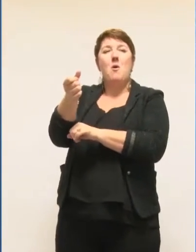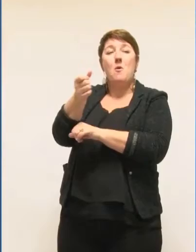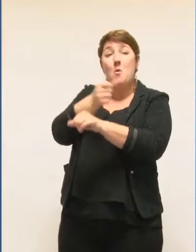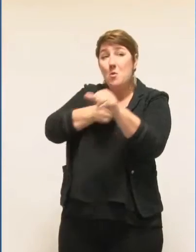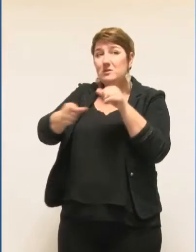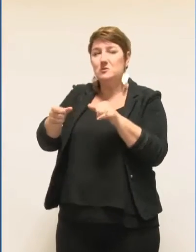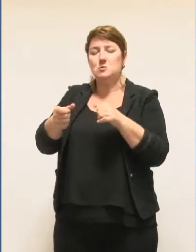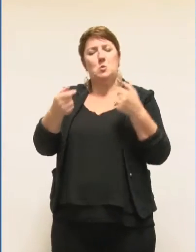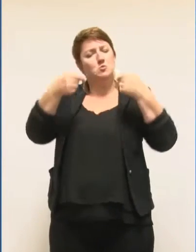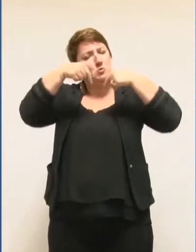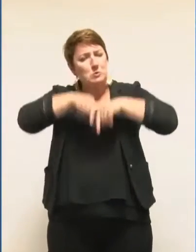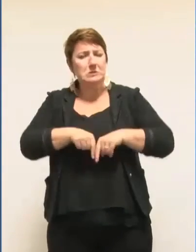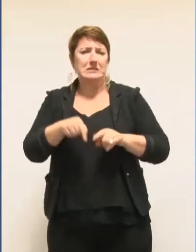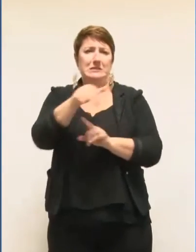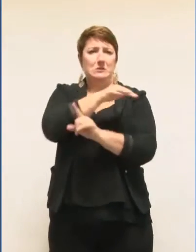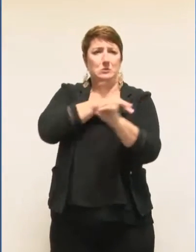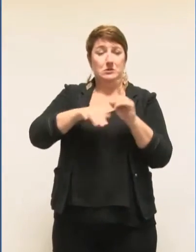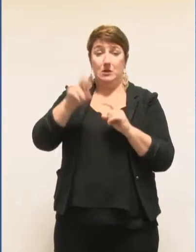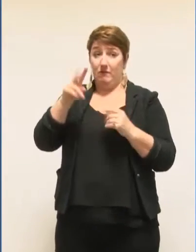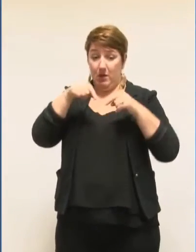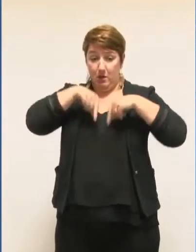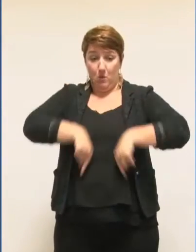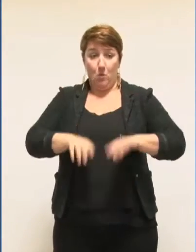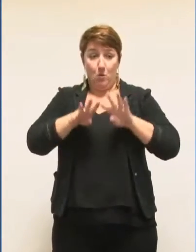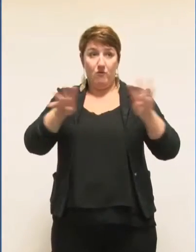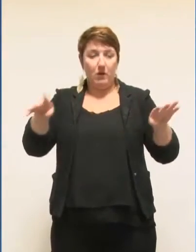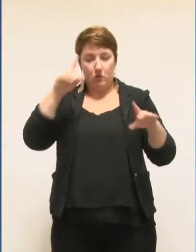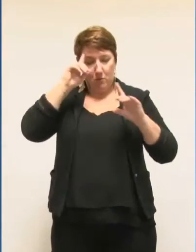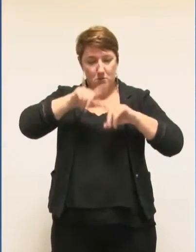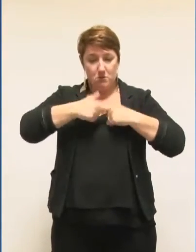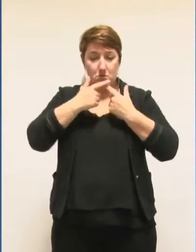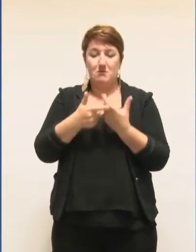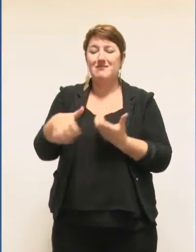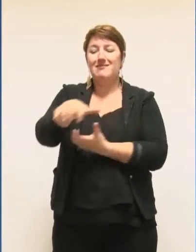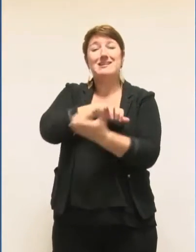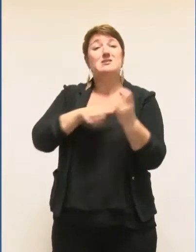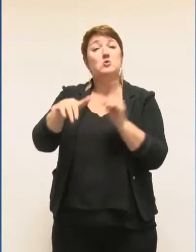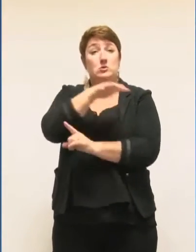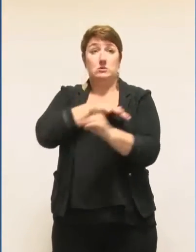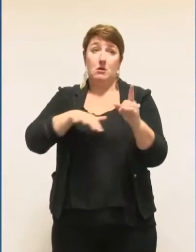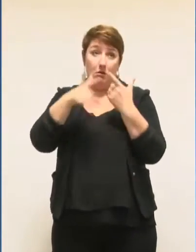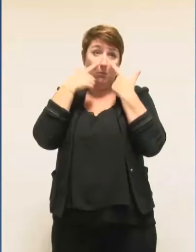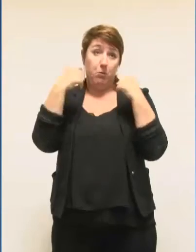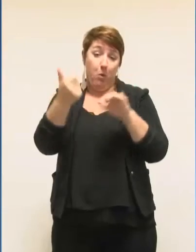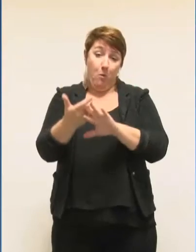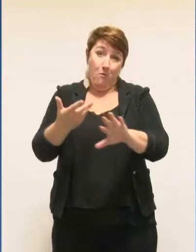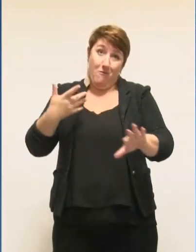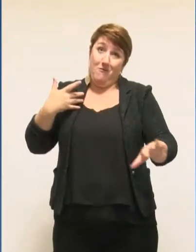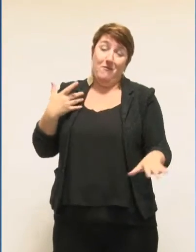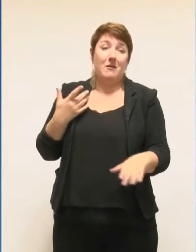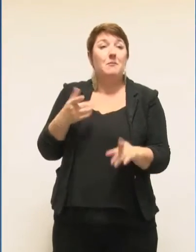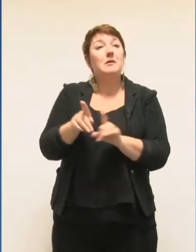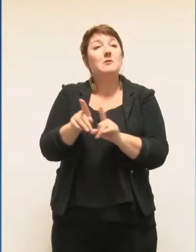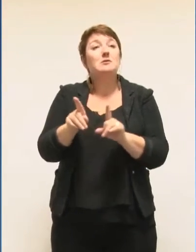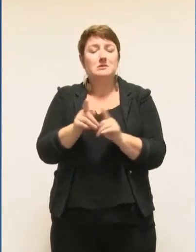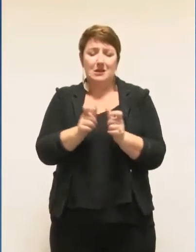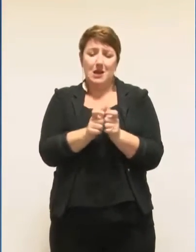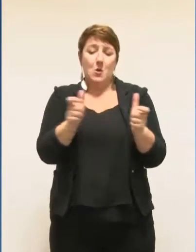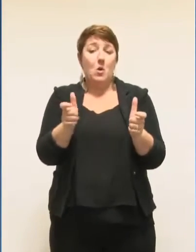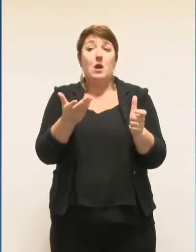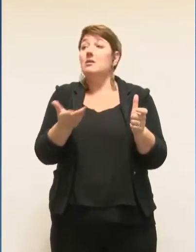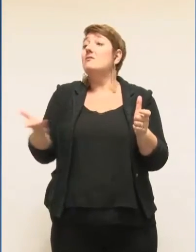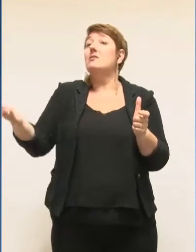C'est le casse-tête du gouvernement et on l'a vu avec la crise sociale de ces derniers mois, mais c'est aussi à une moindre échelle le défi de toute